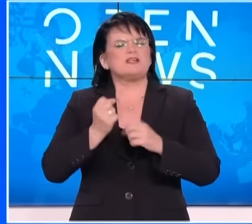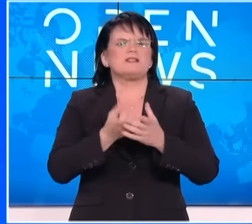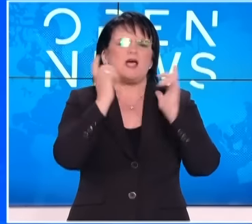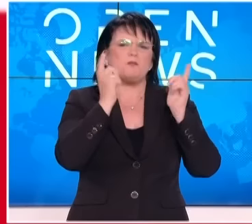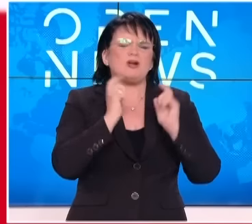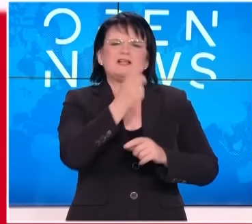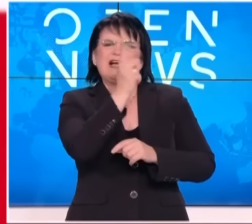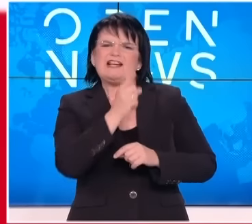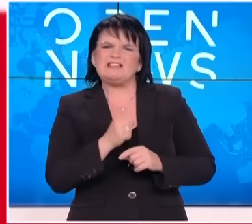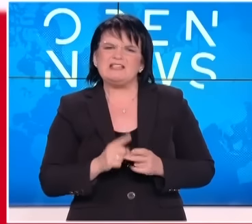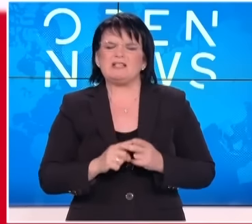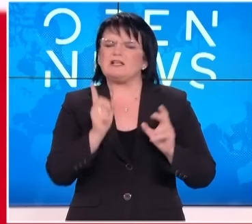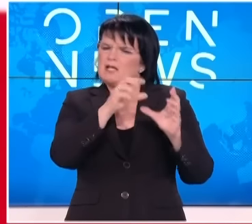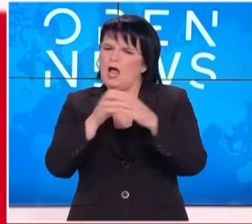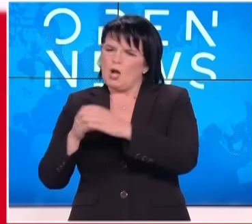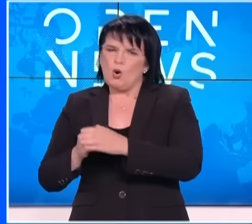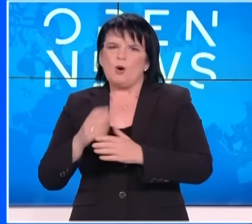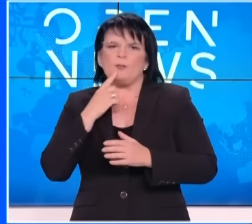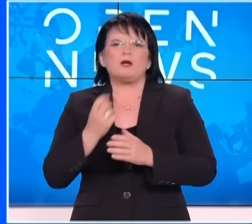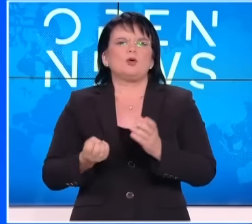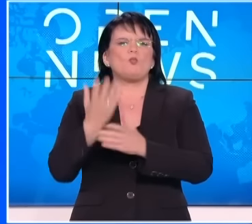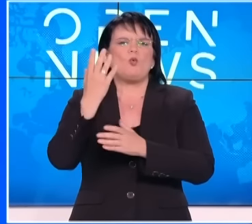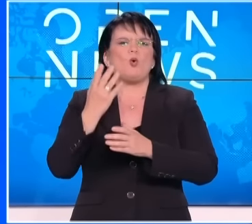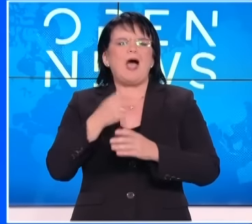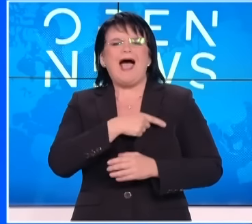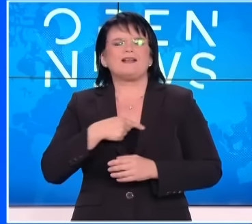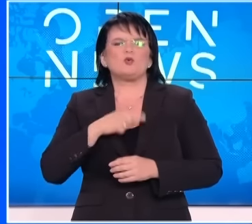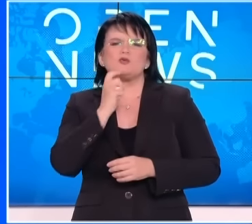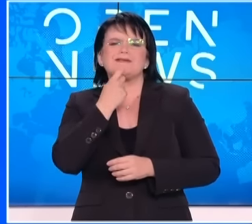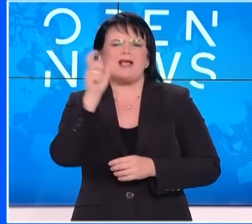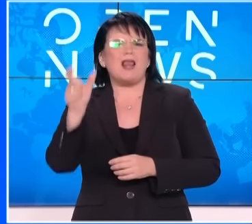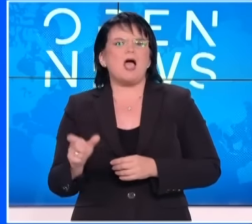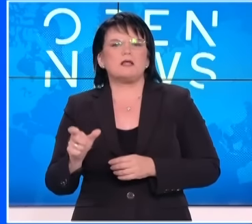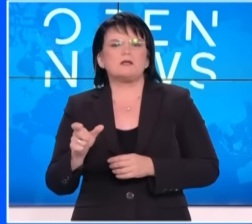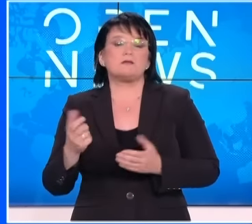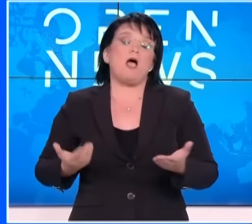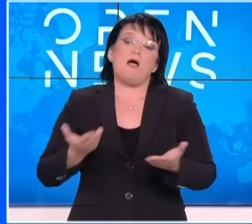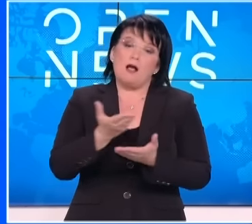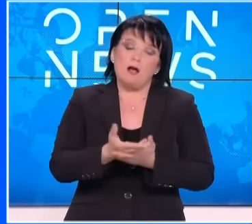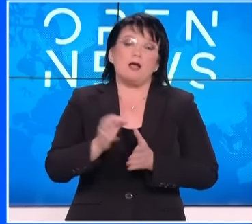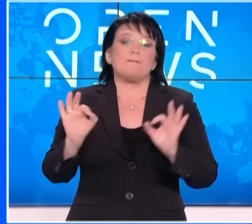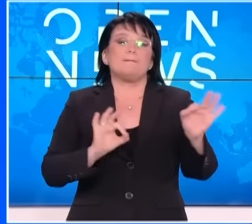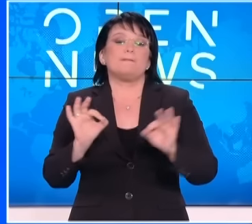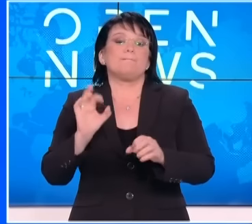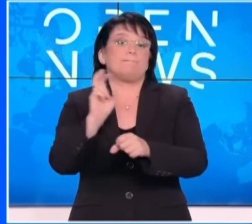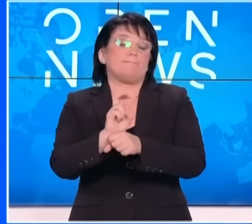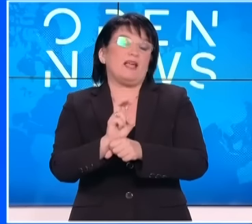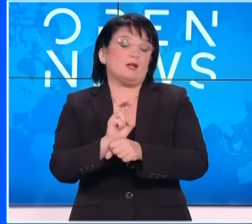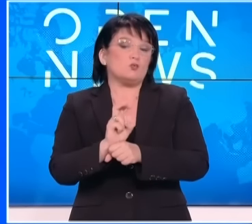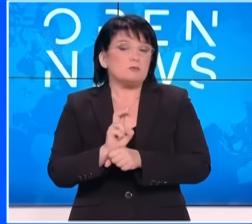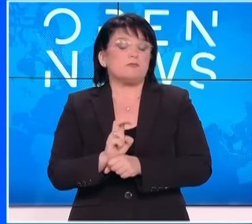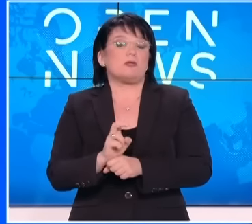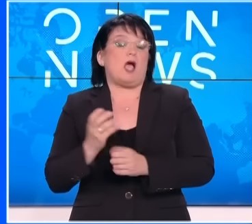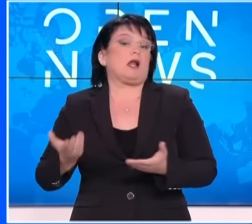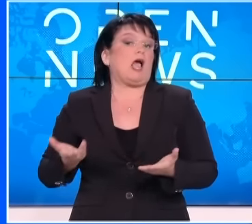αλλά και από τα κάποια άλλα κόμματα ότι έπρεπε ο νέος αυτός αρχηγός του συριζα ο κύριος κασελάκης να καταθέσει το το πόθεν του τοποθε έσχες